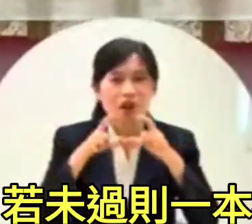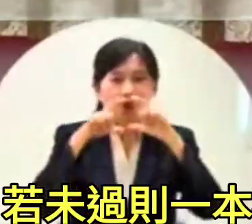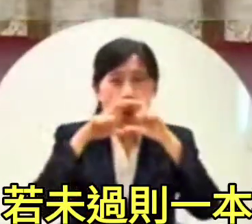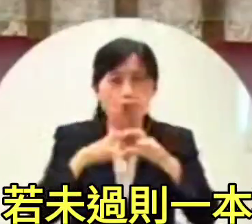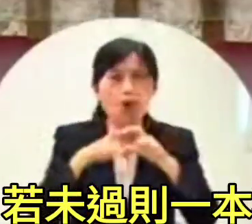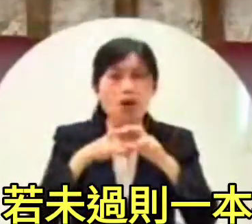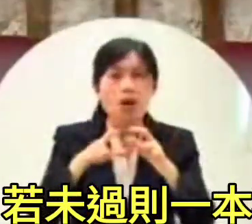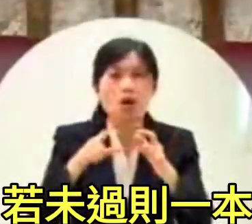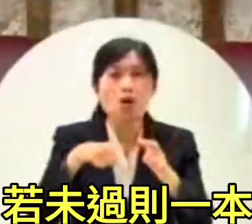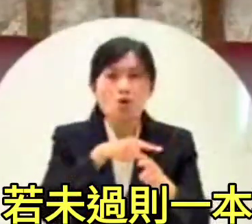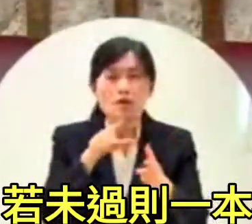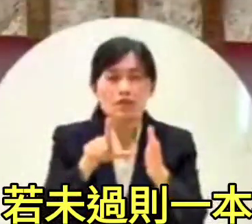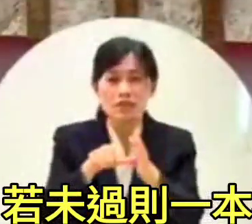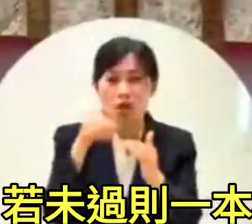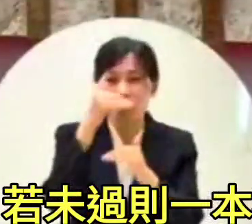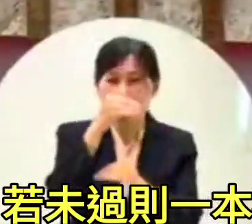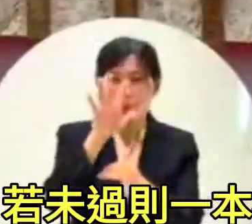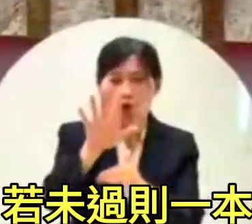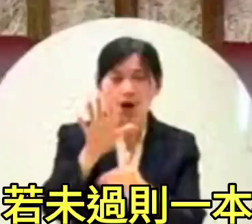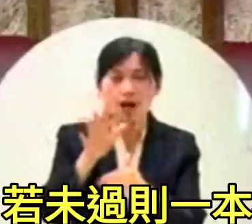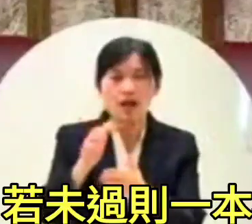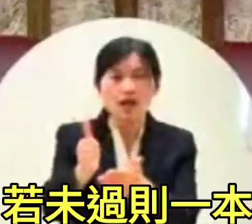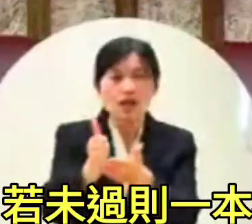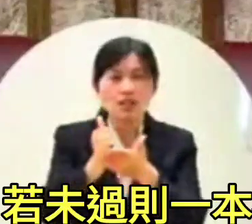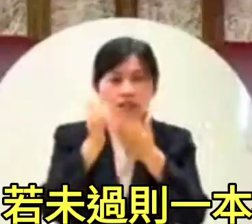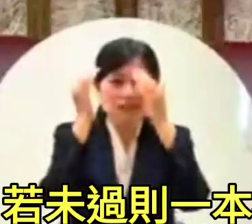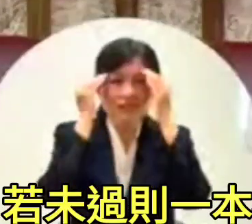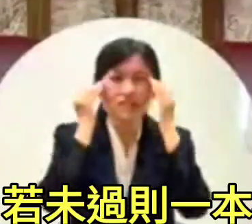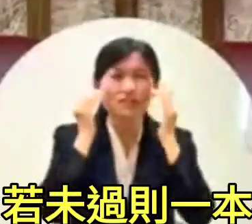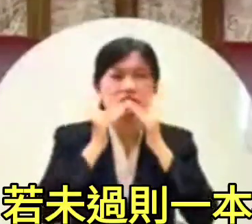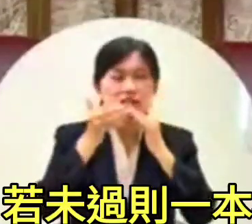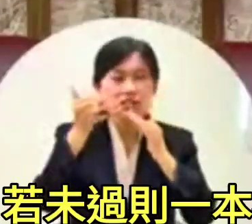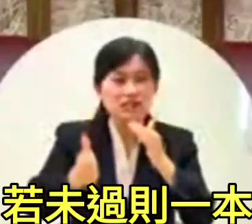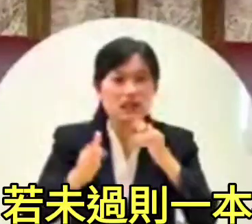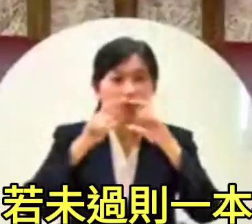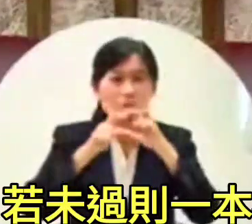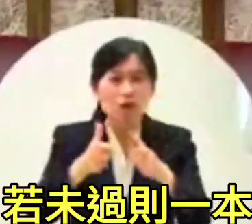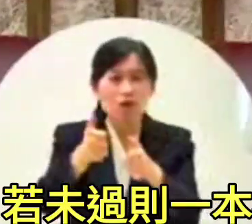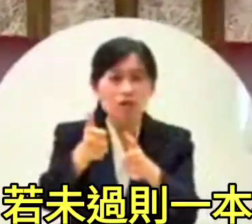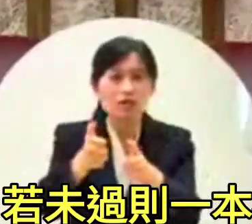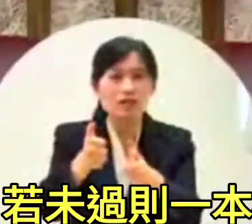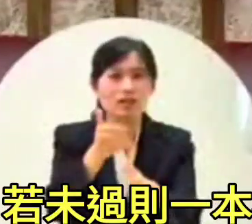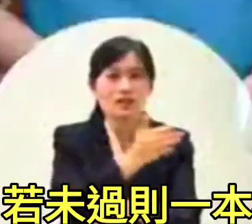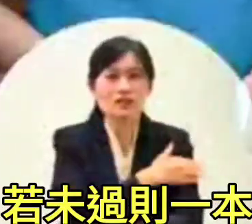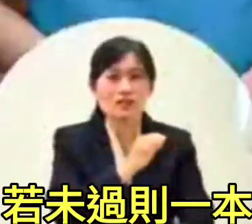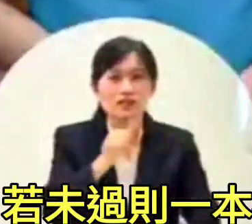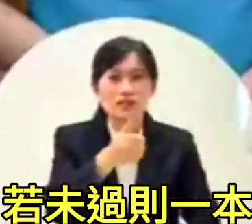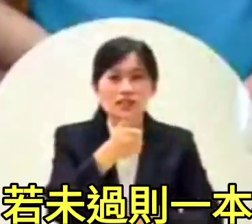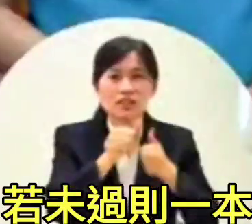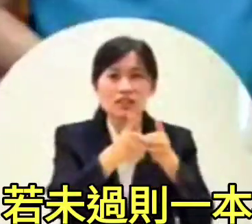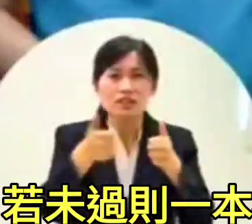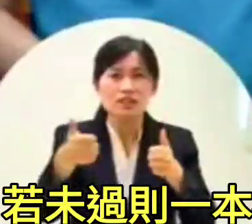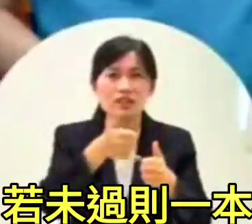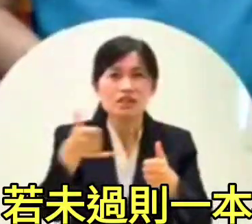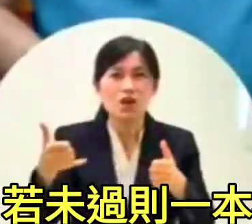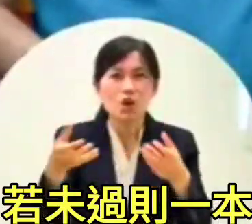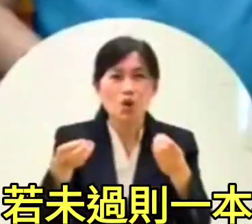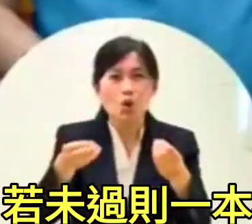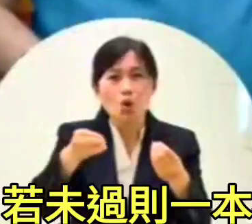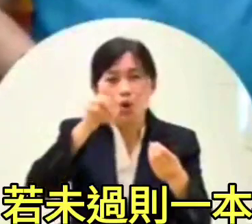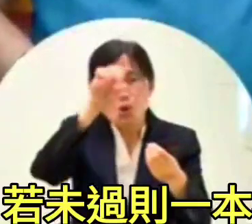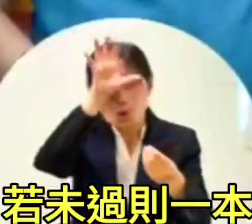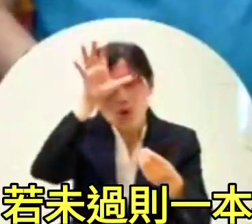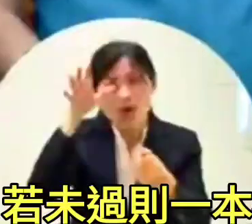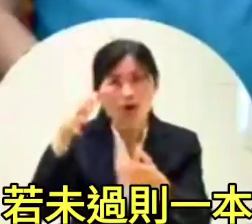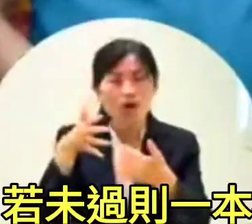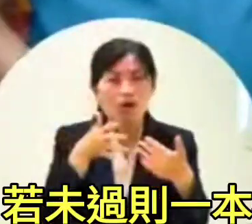限哈。 请韩市长简单答复。 谢谢陈善辉议员及无党籍联盟的咨询，